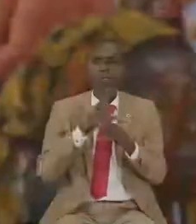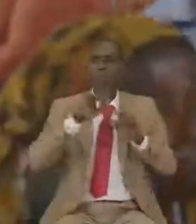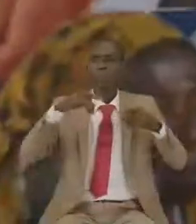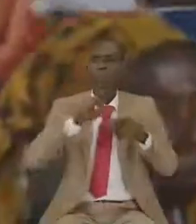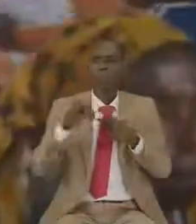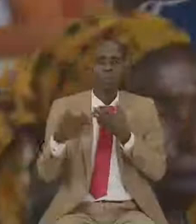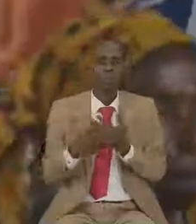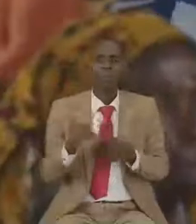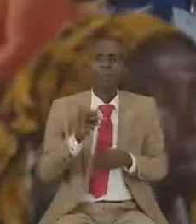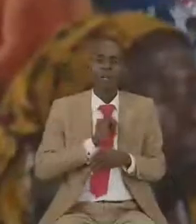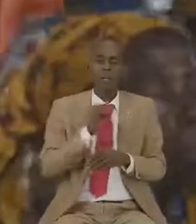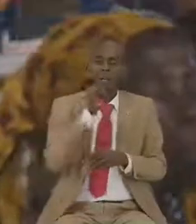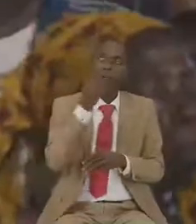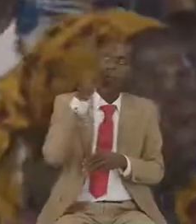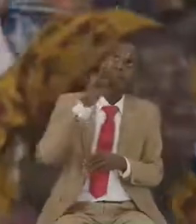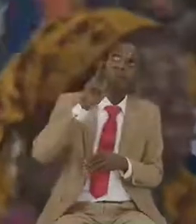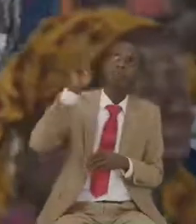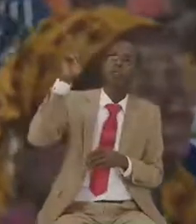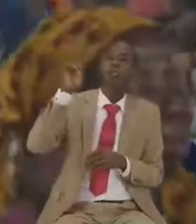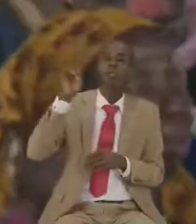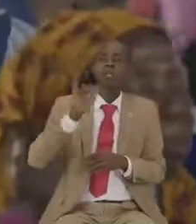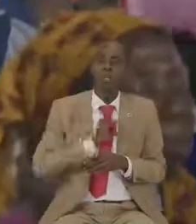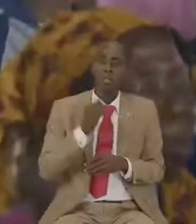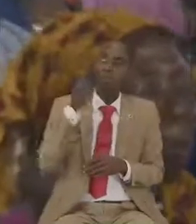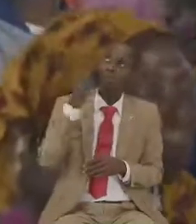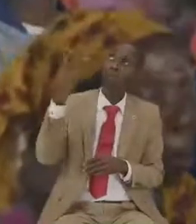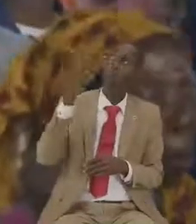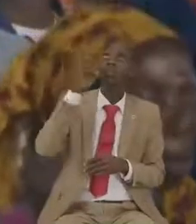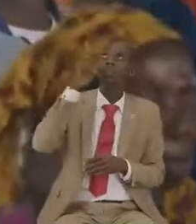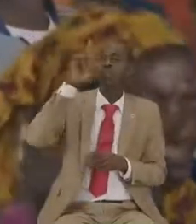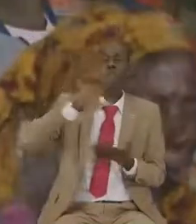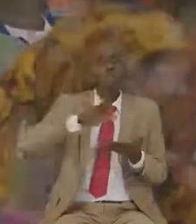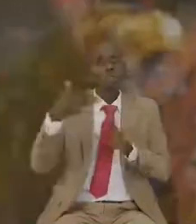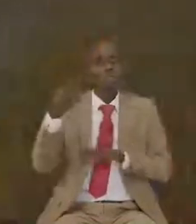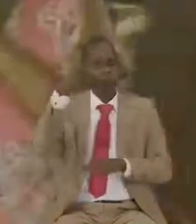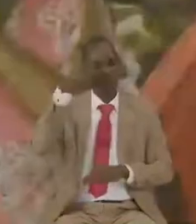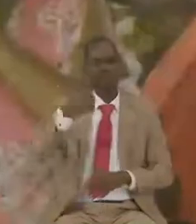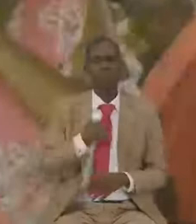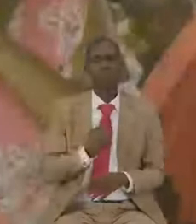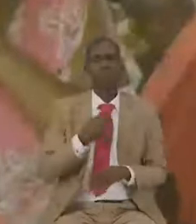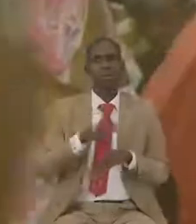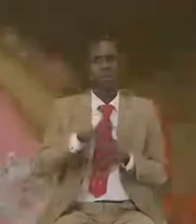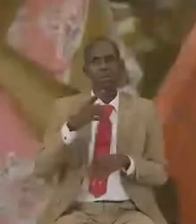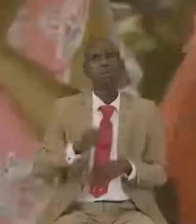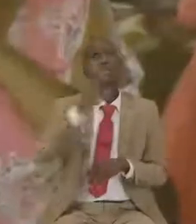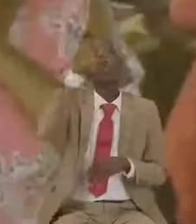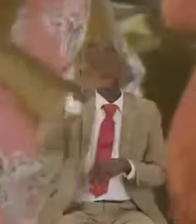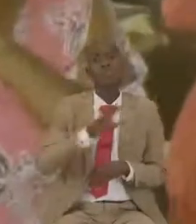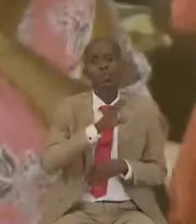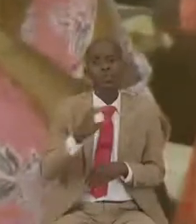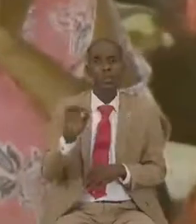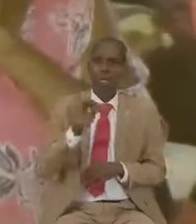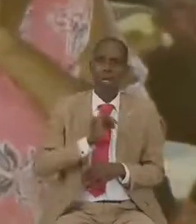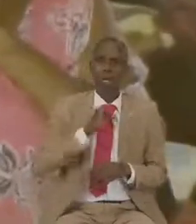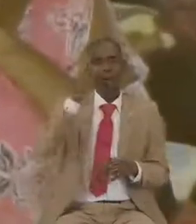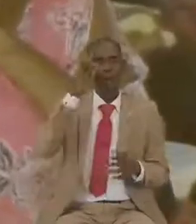Le pardon du Seigneur, pas de retour, pas de retour. Et je regarde Christ, je le visualise. Il est